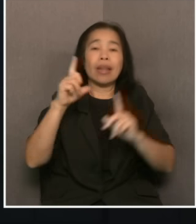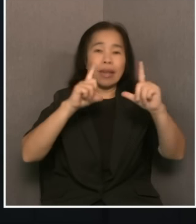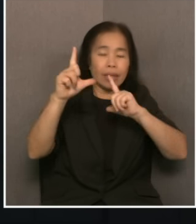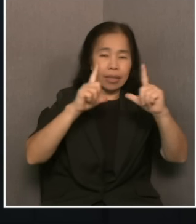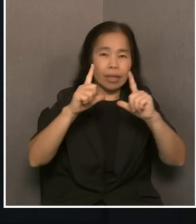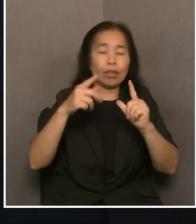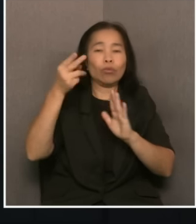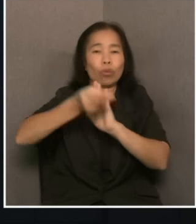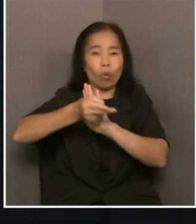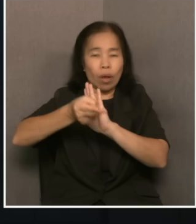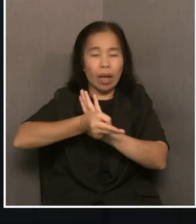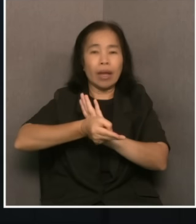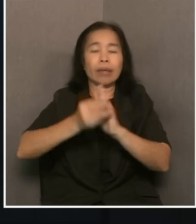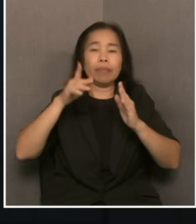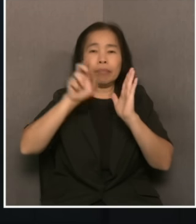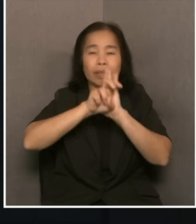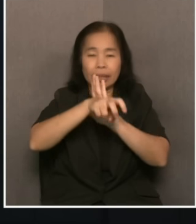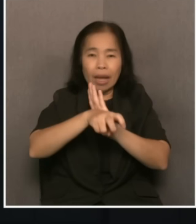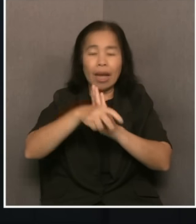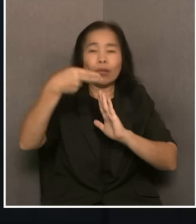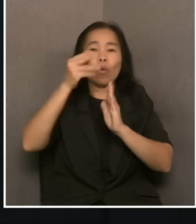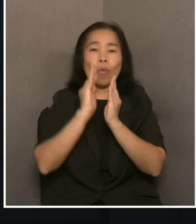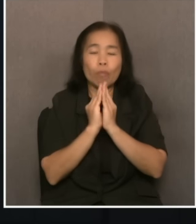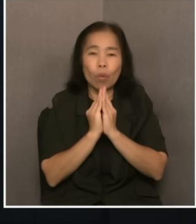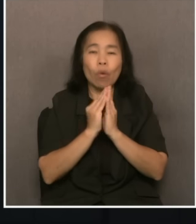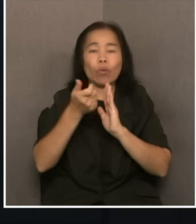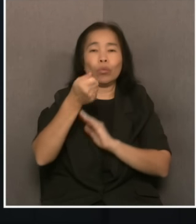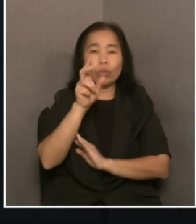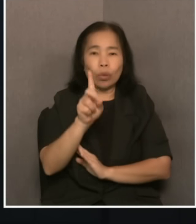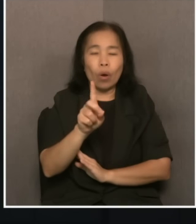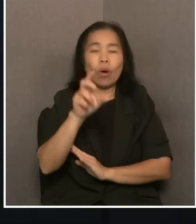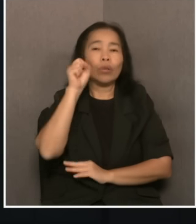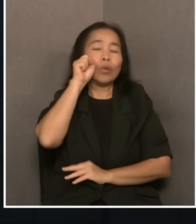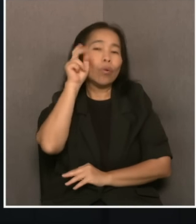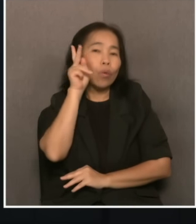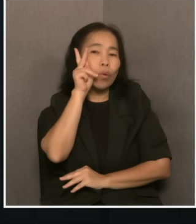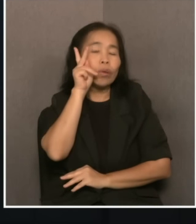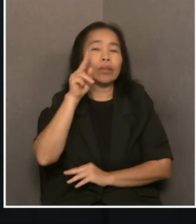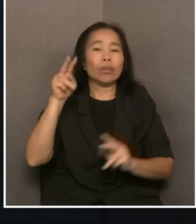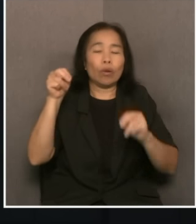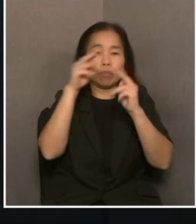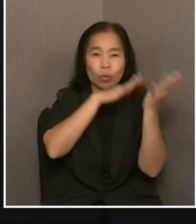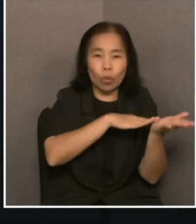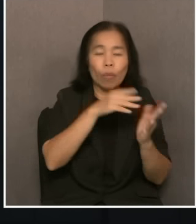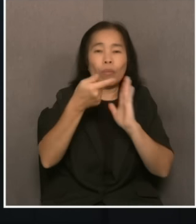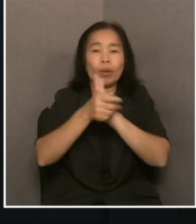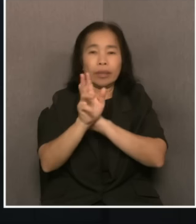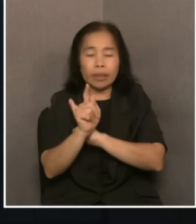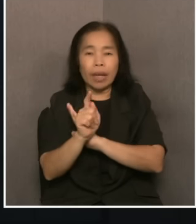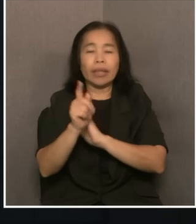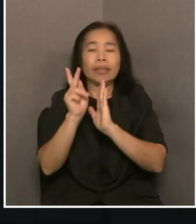หนองคายบึงกาหนองบัวลำภูอุดรธานีสกลนครนครพนมขอนแก่น